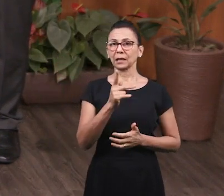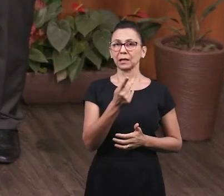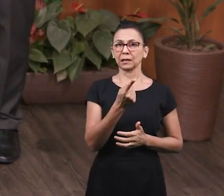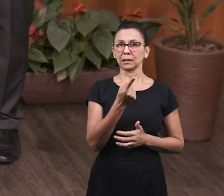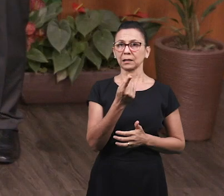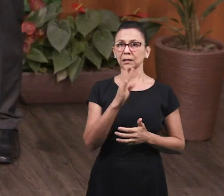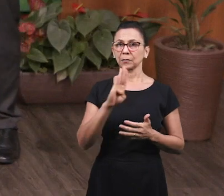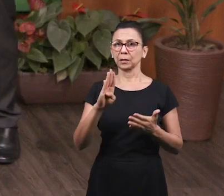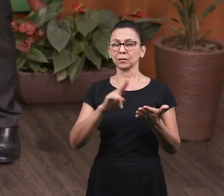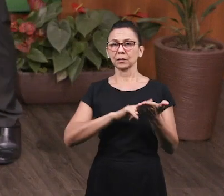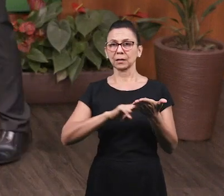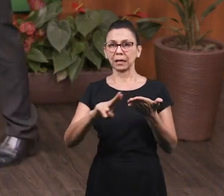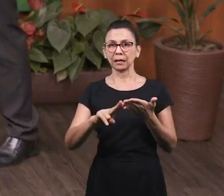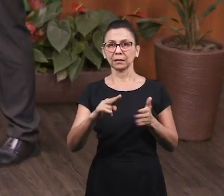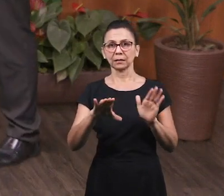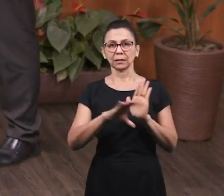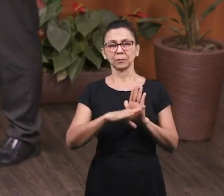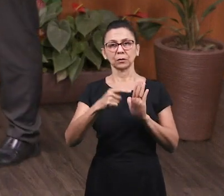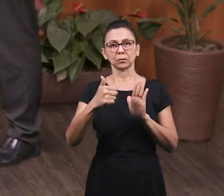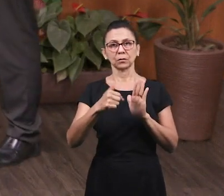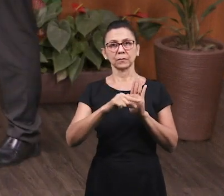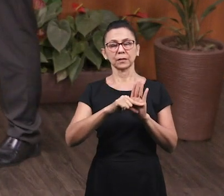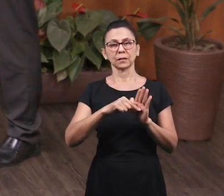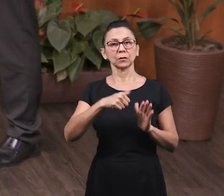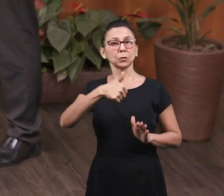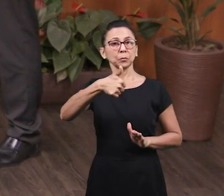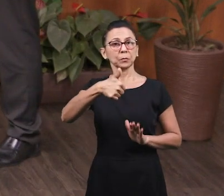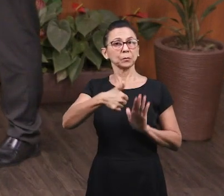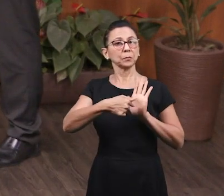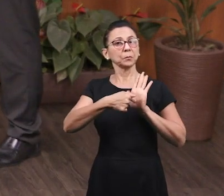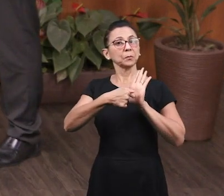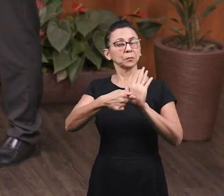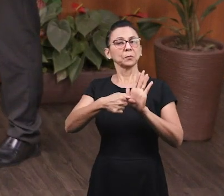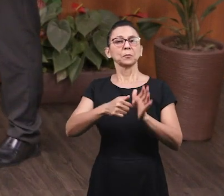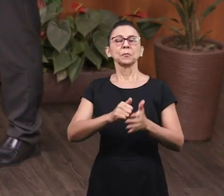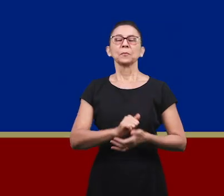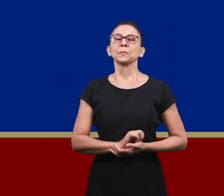la lettre aux Hébreux, chapitre 12, verset 1er,